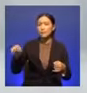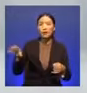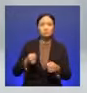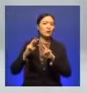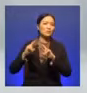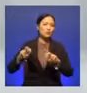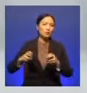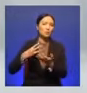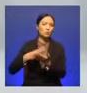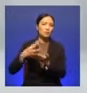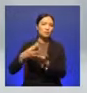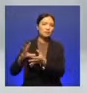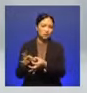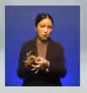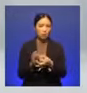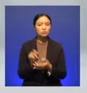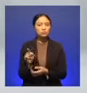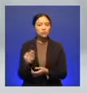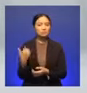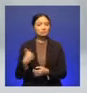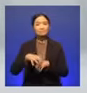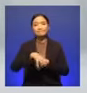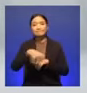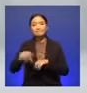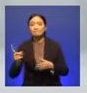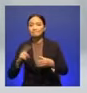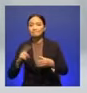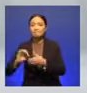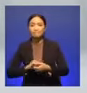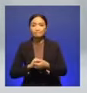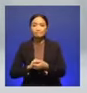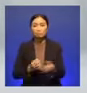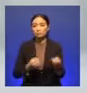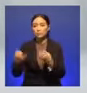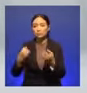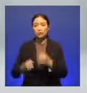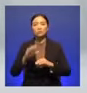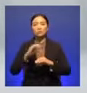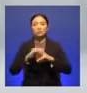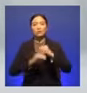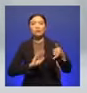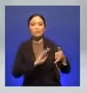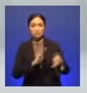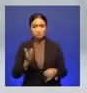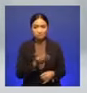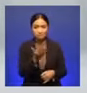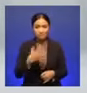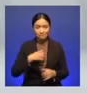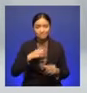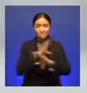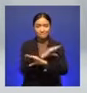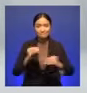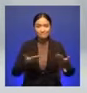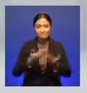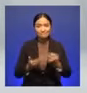ชาการที่เกี่ยวข้องรวมถึงภาคีเครือข่ายภายใต้โครงการของคุณนิติรัตน์หลายท่านคงอยากจะแลกเปลี่ยนแล้วว่า